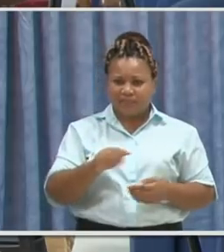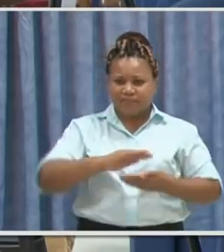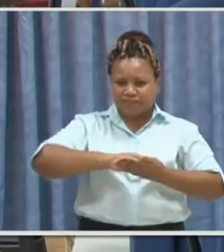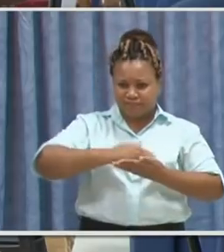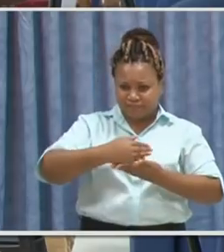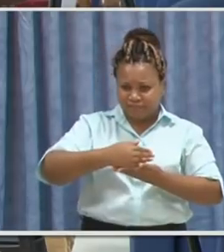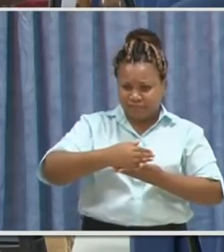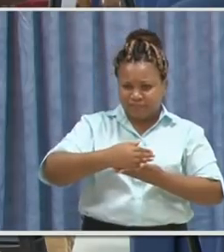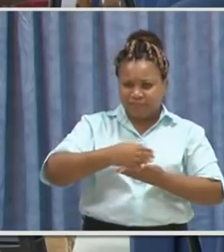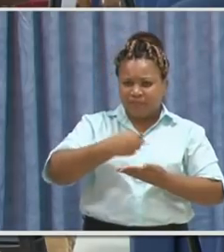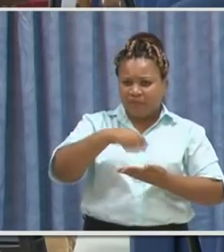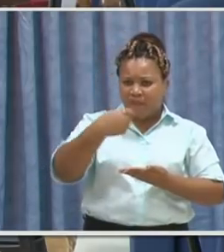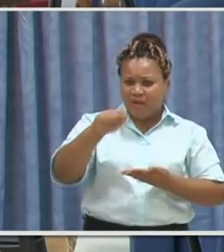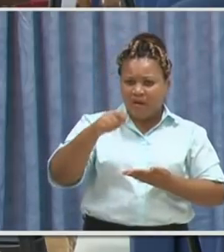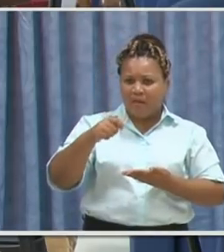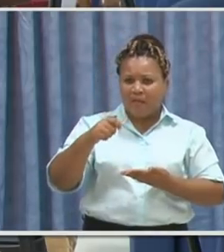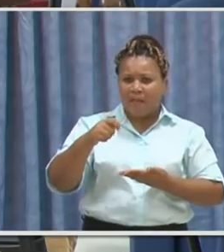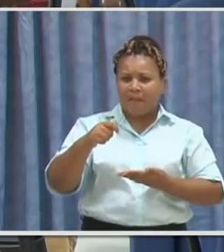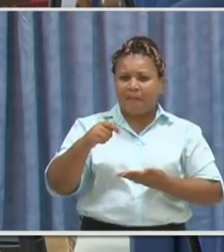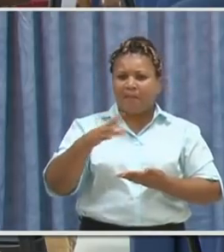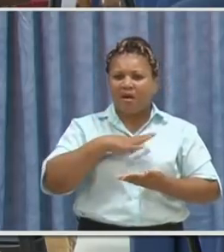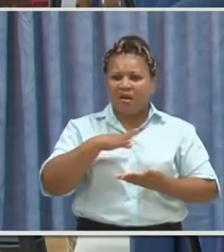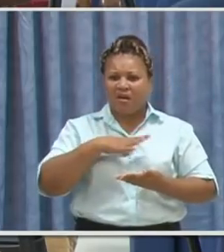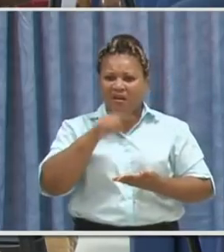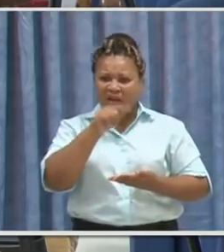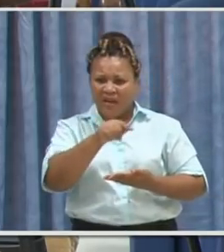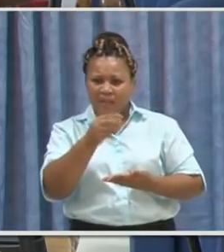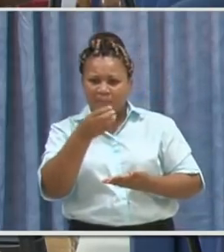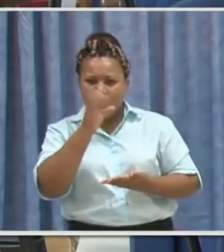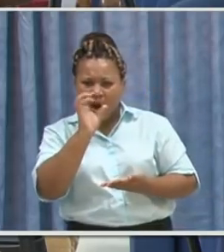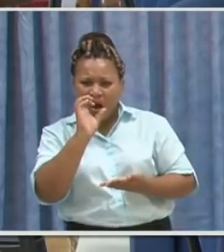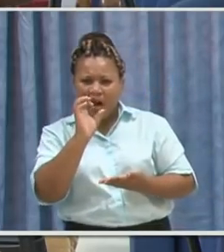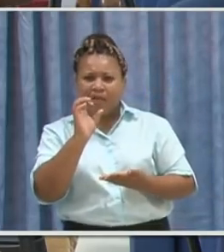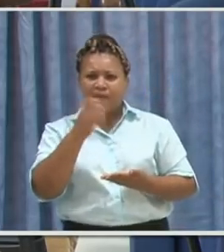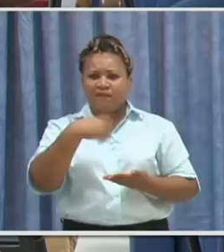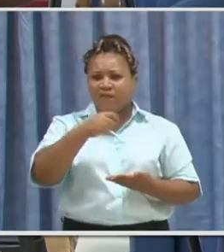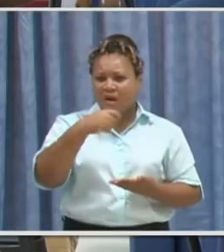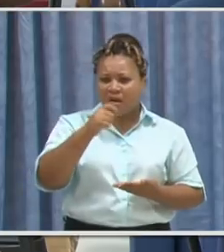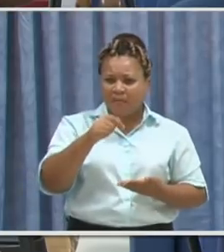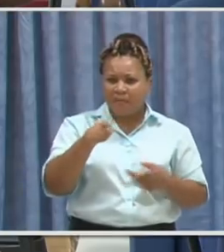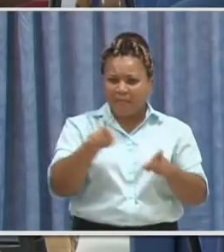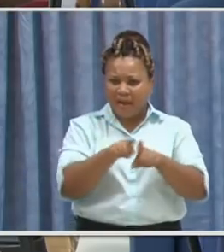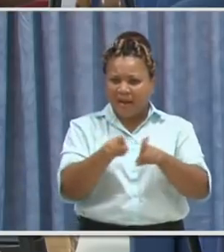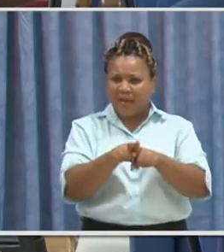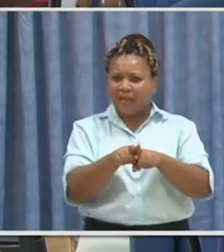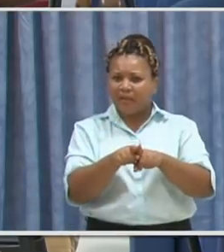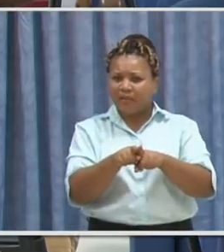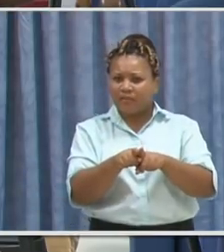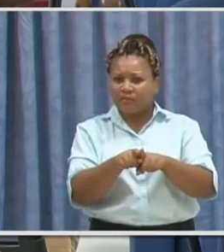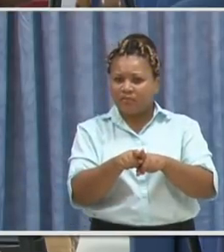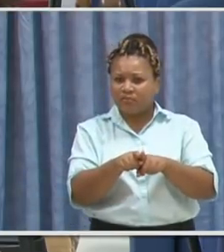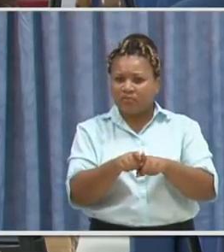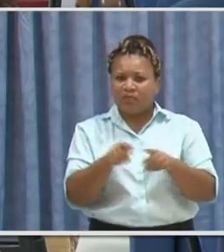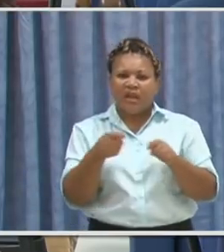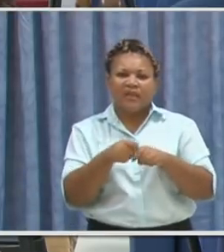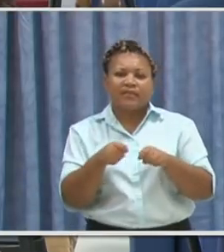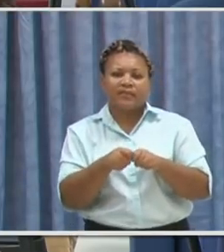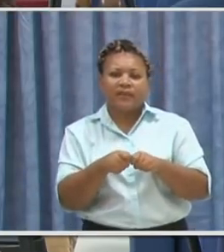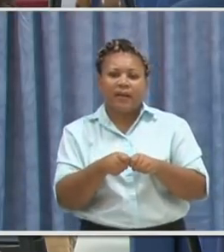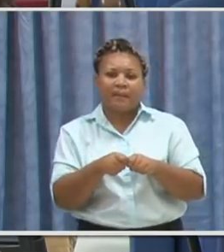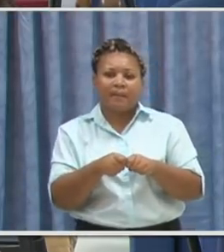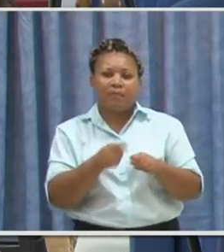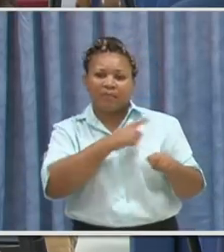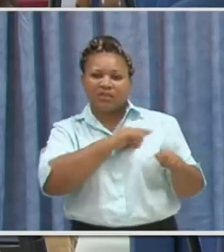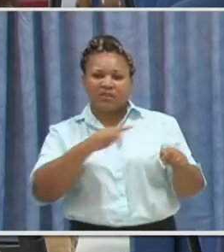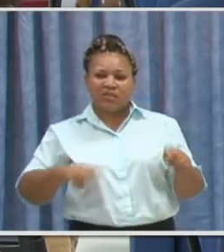business par écoute Dolce par écoute Coco Bleu par écoute Marine Charter par écoute Yacht Club est-ce que ça va